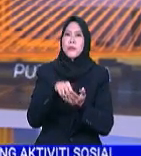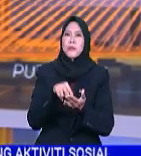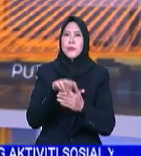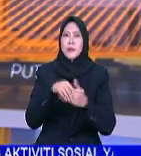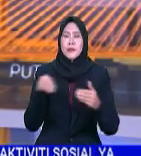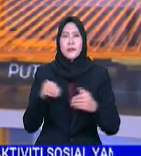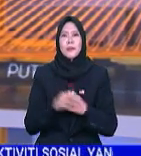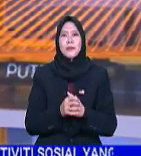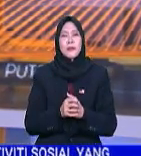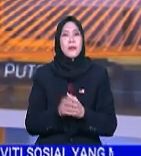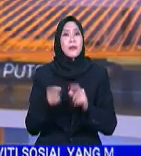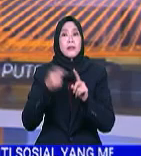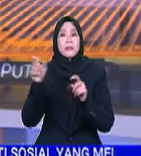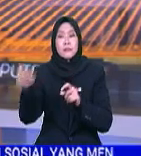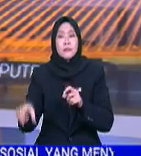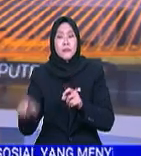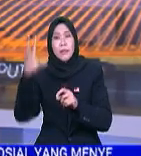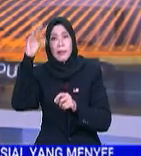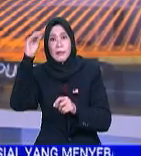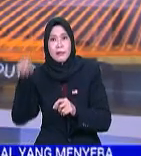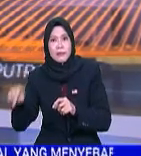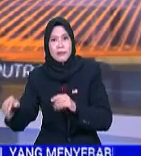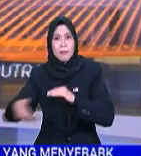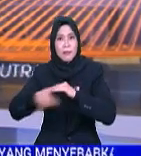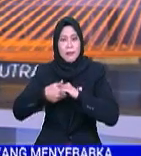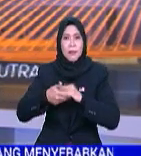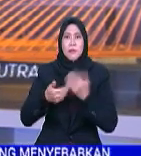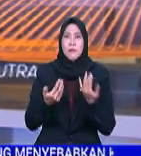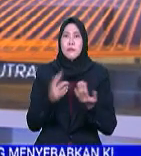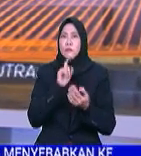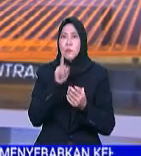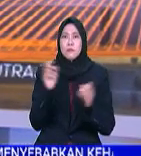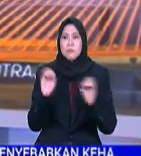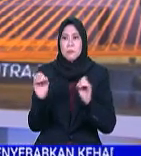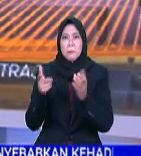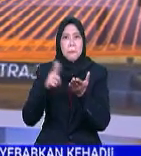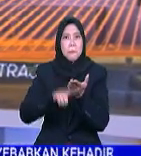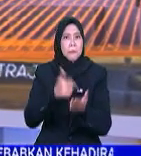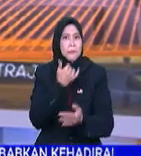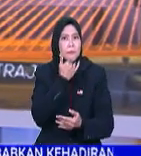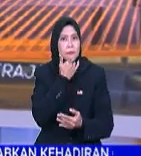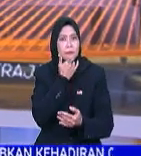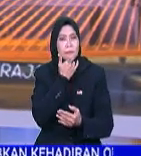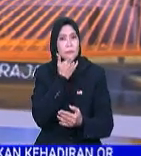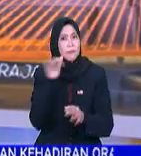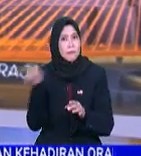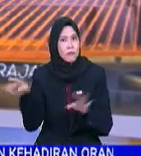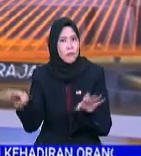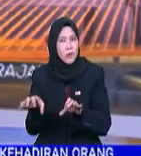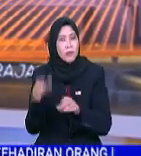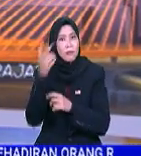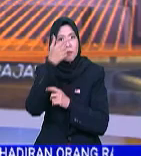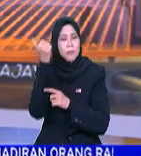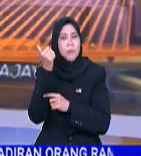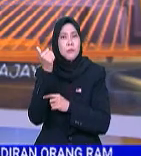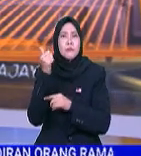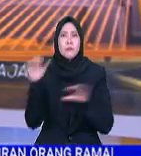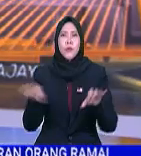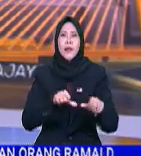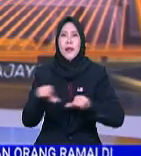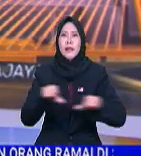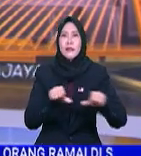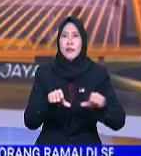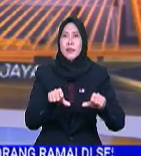sopan diterima daripada seorang lelaki sebagai dorongan tidak melaporkan kesalahan dilakukannya Kernel melakukan